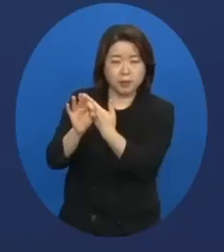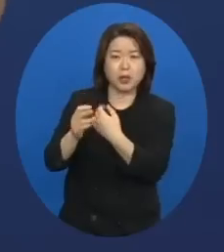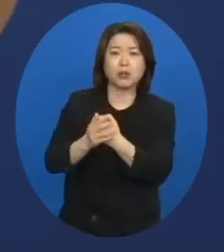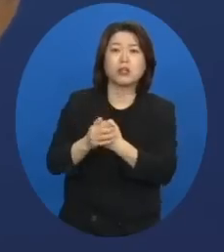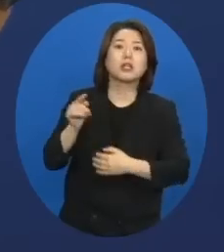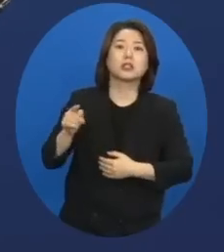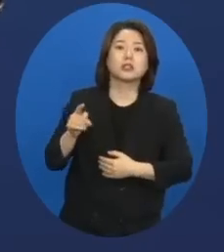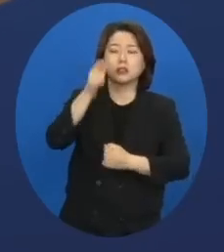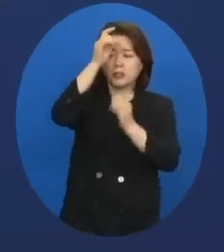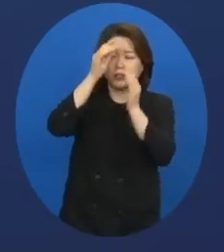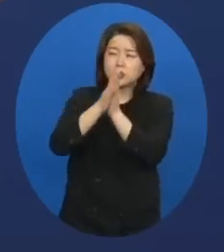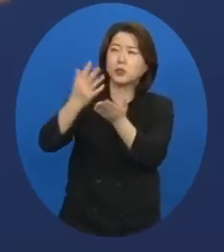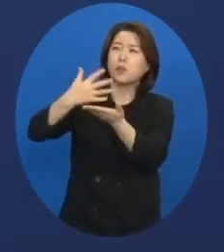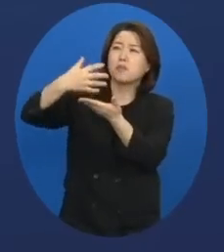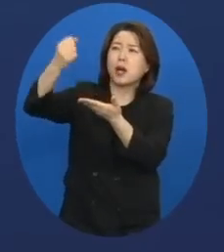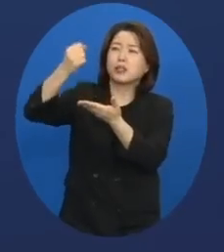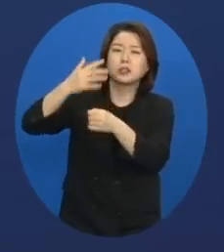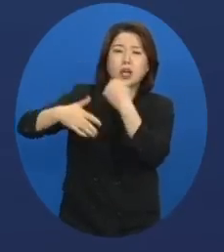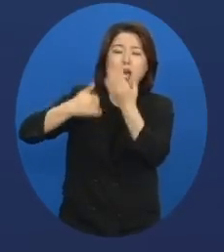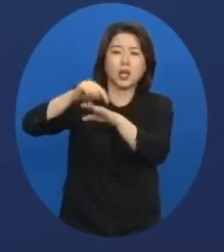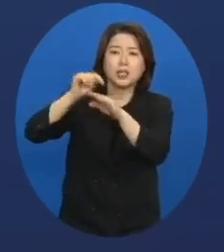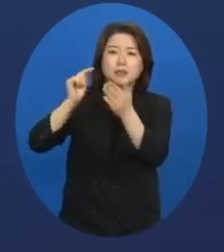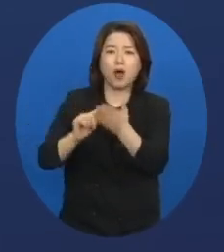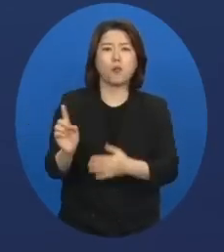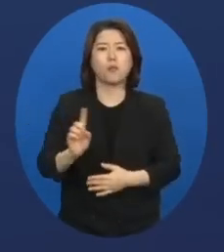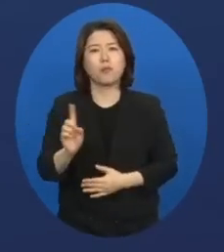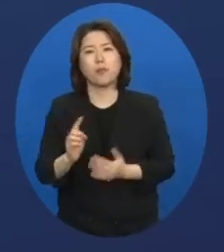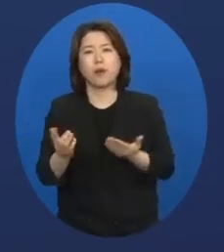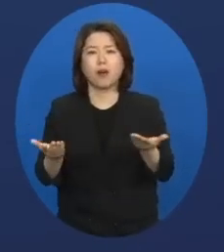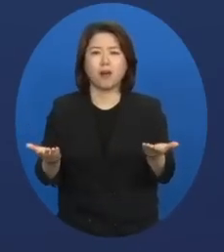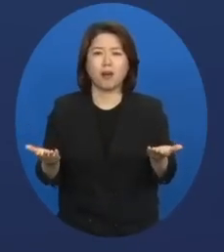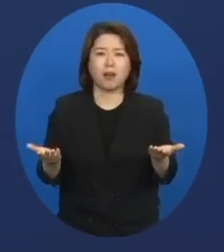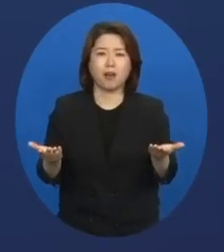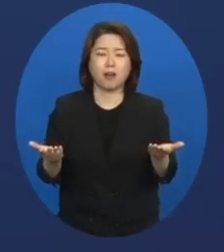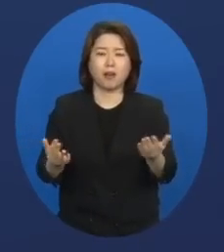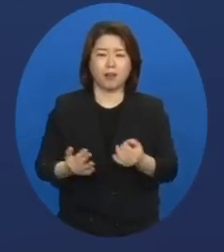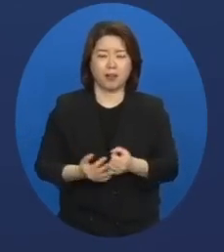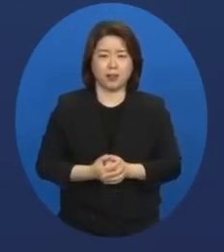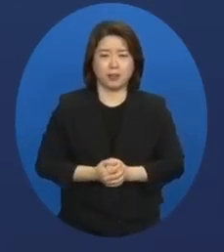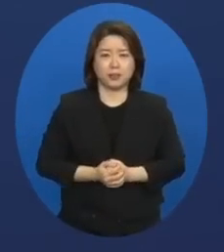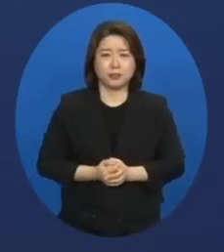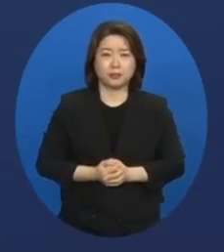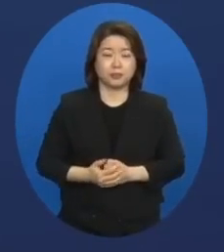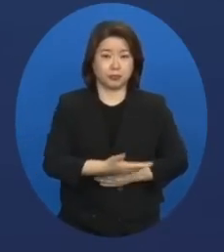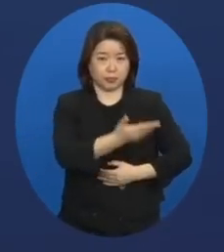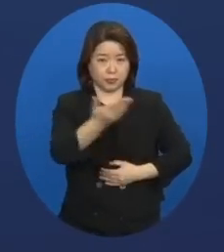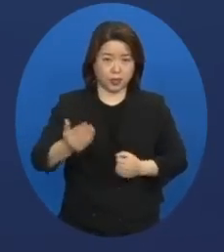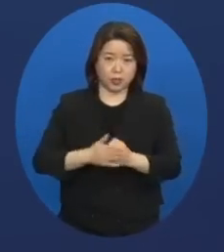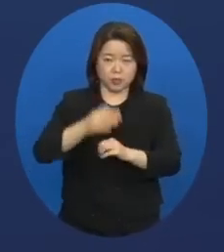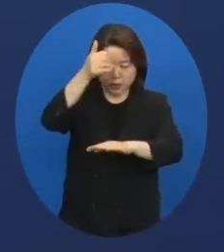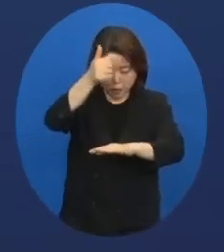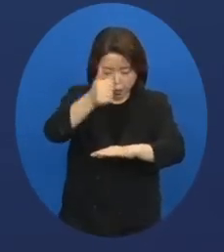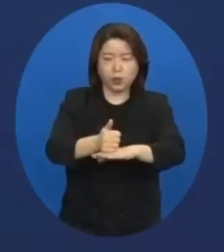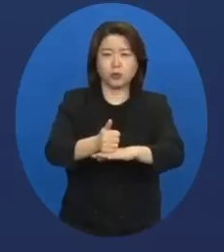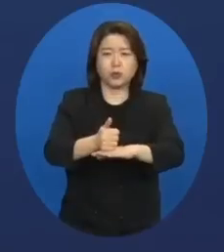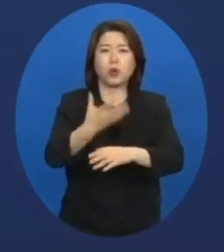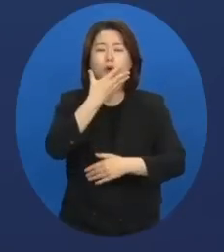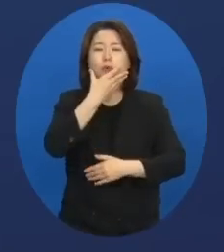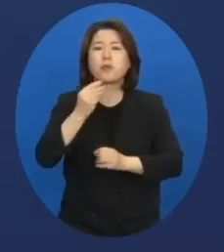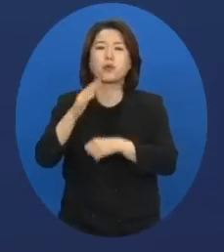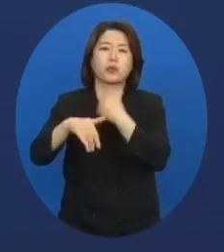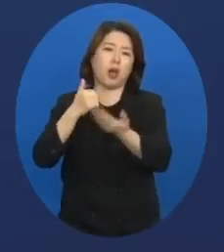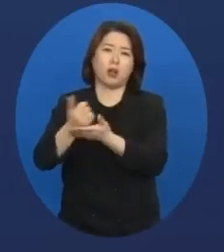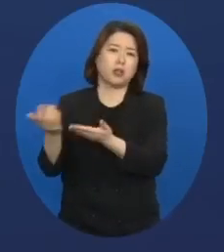그 기도를 받으시는 하나님의 마음이 어떠시겠냐는 겁니다. 여러분 결국은 복은 하나님이 주시는